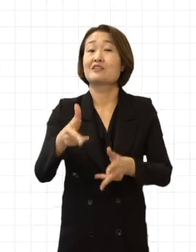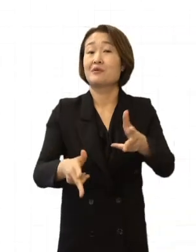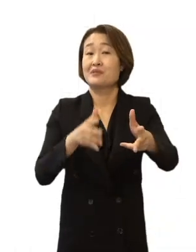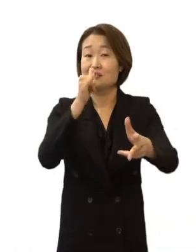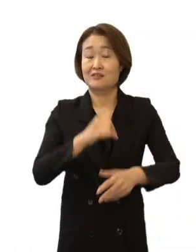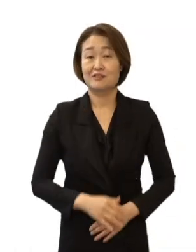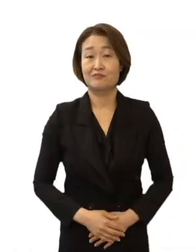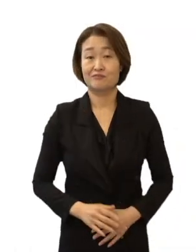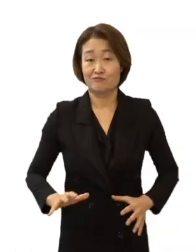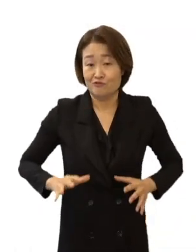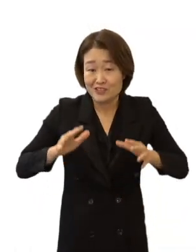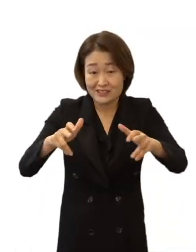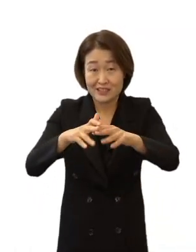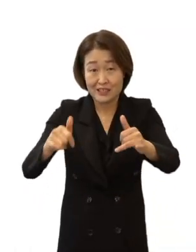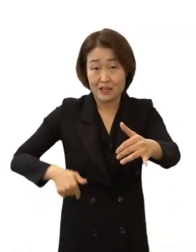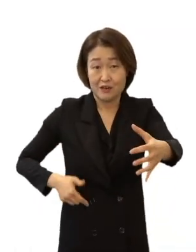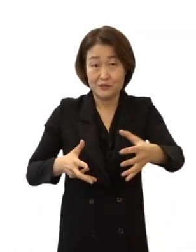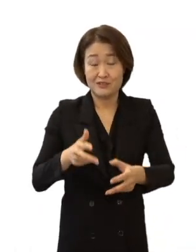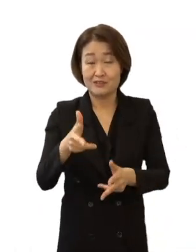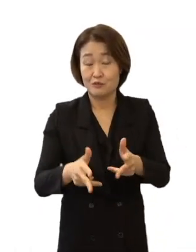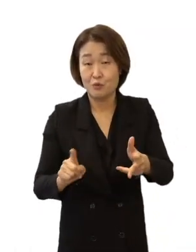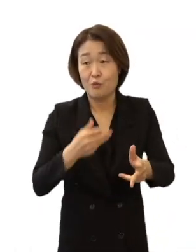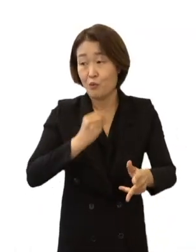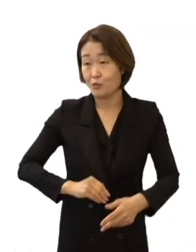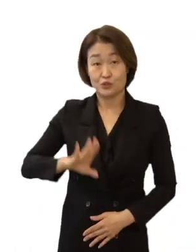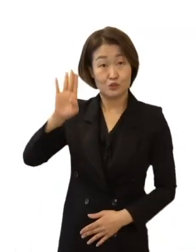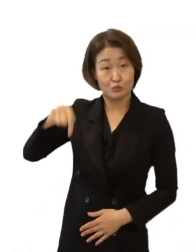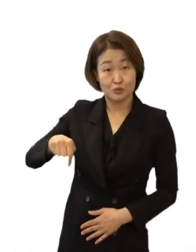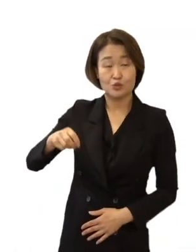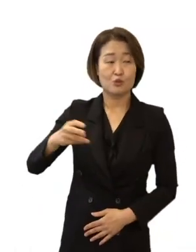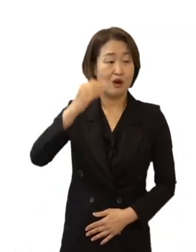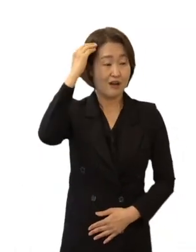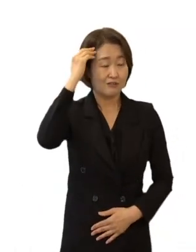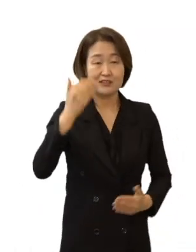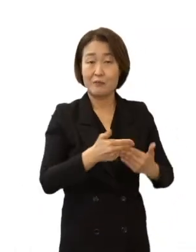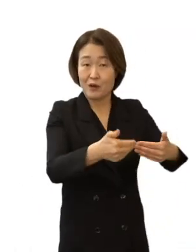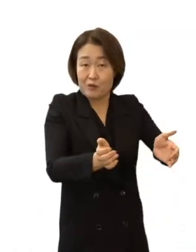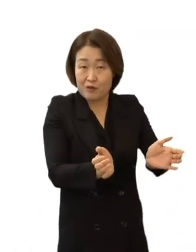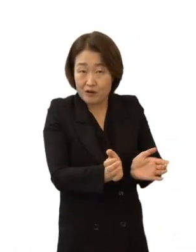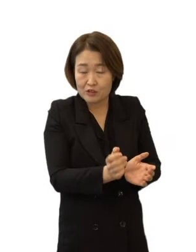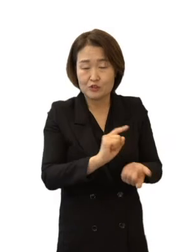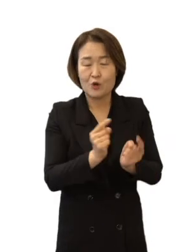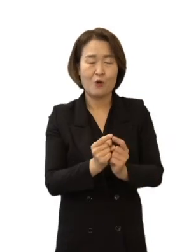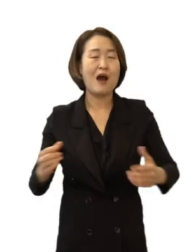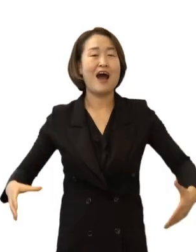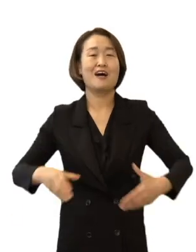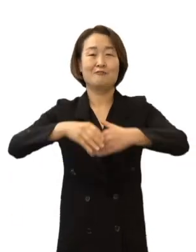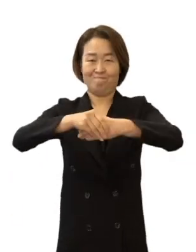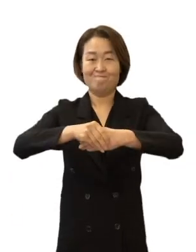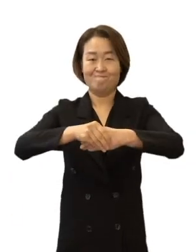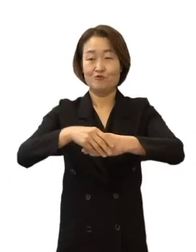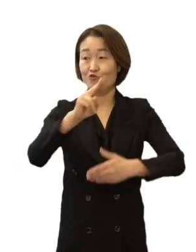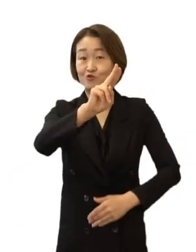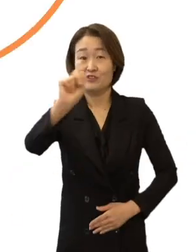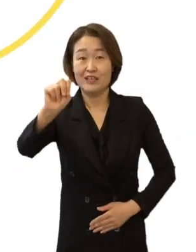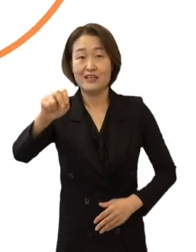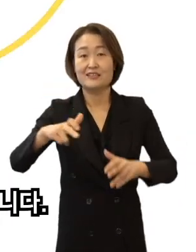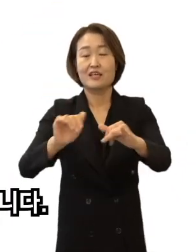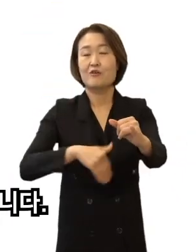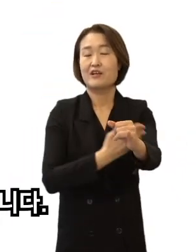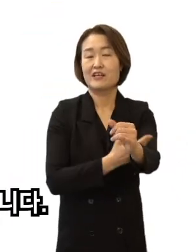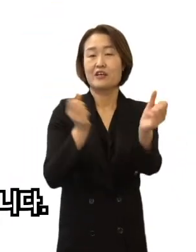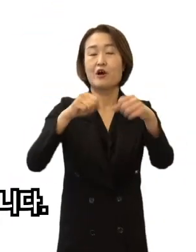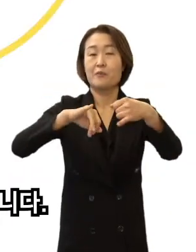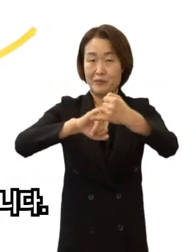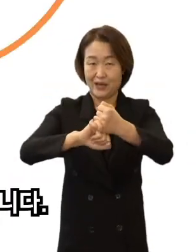협력 사업이 있습니다. 국제장애인 협력 사업은 보건복지부와 한국장애인개발원이 함께 손을